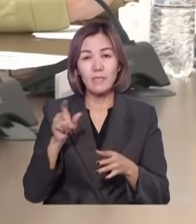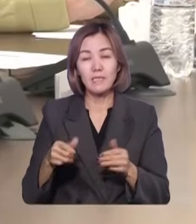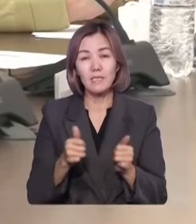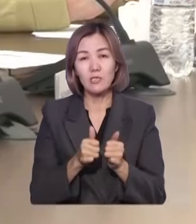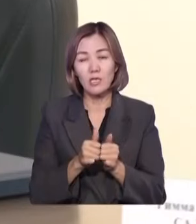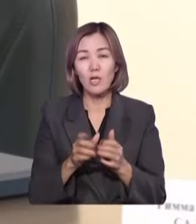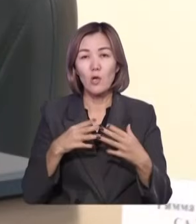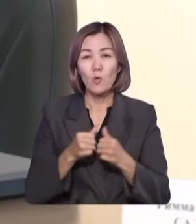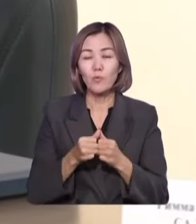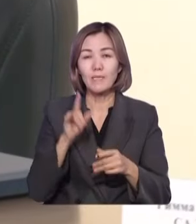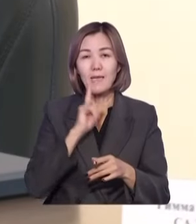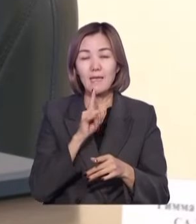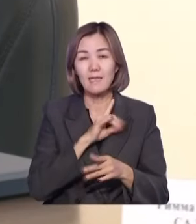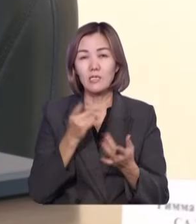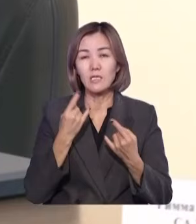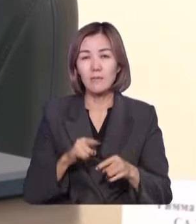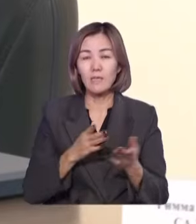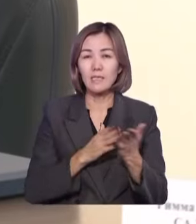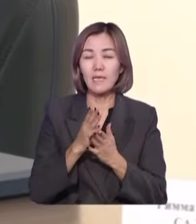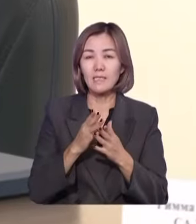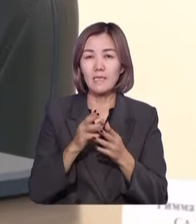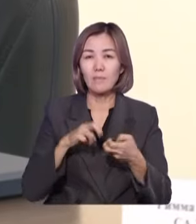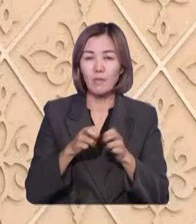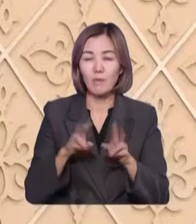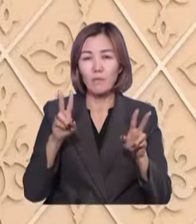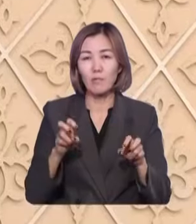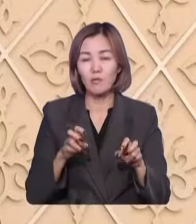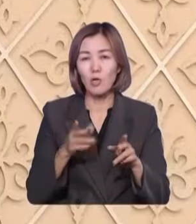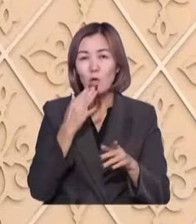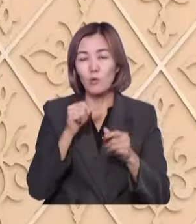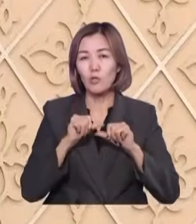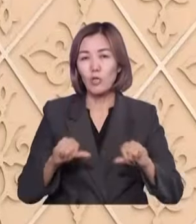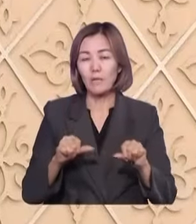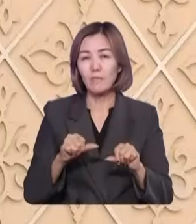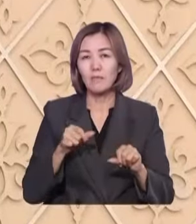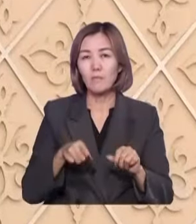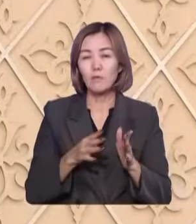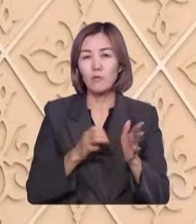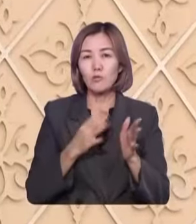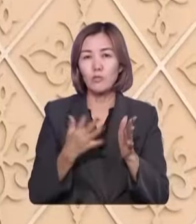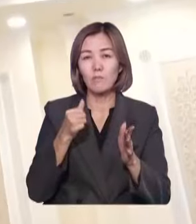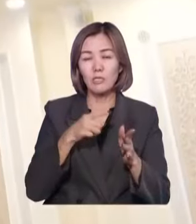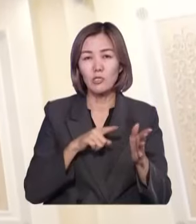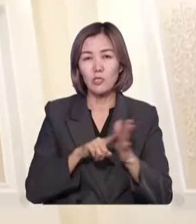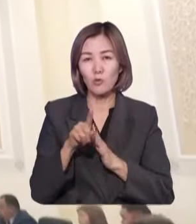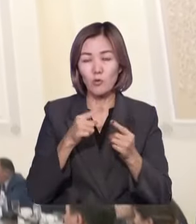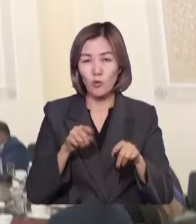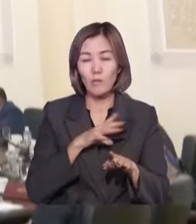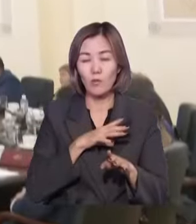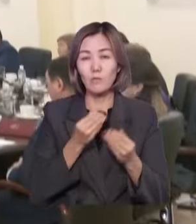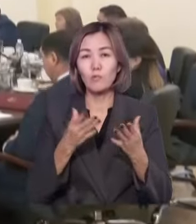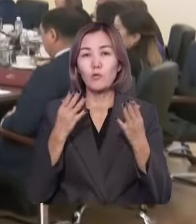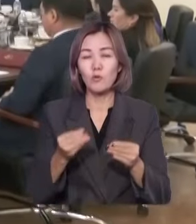жанынан отбасы әйелдер және демографиялық саясат мәселесі бойынша ұлттық комиссия 1995 жылы құрылған болатын.